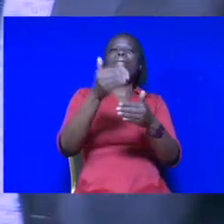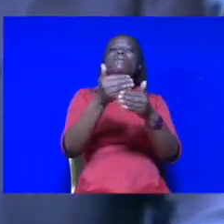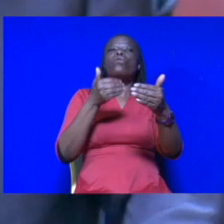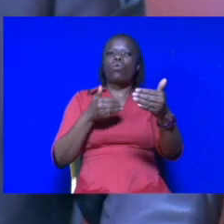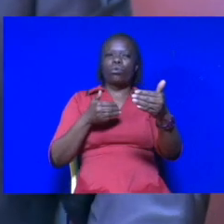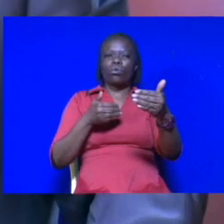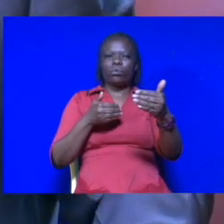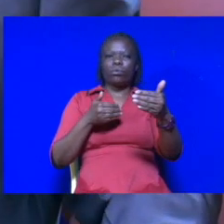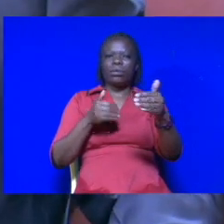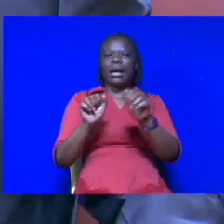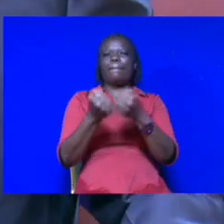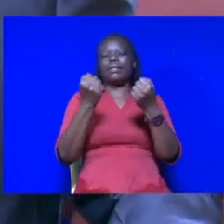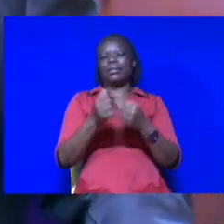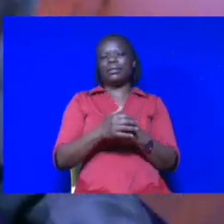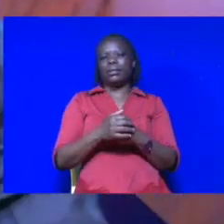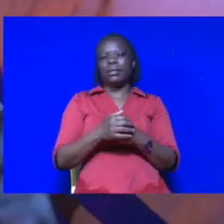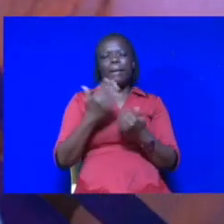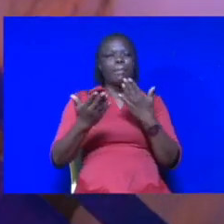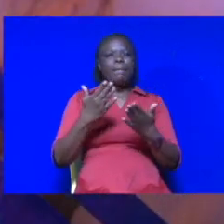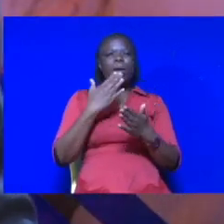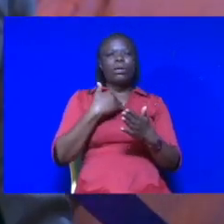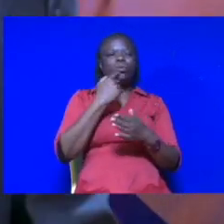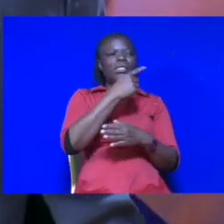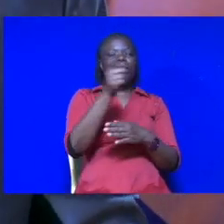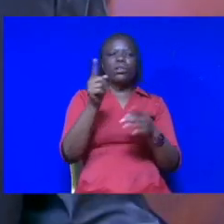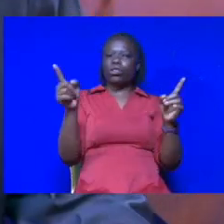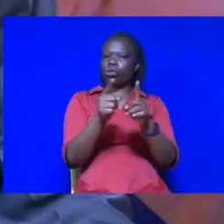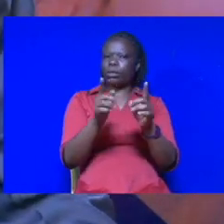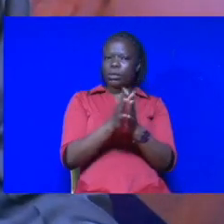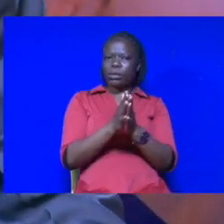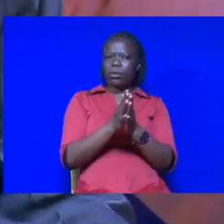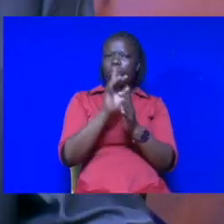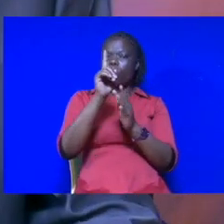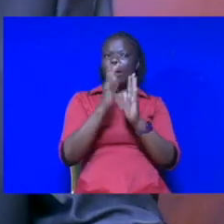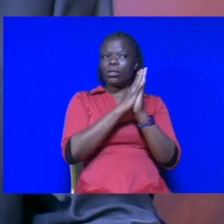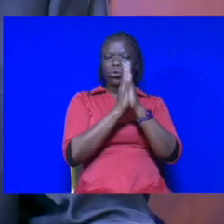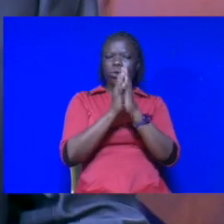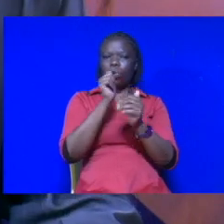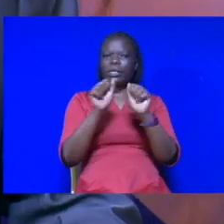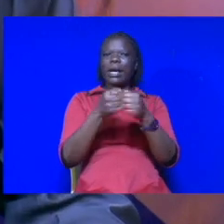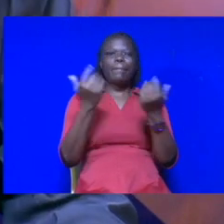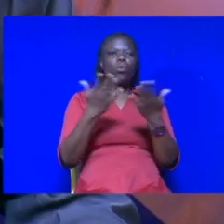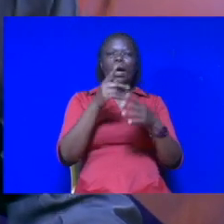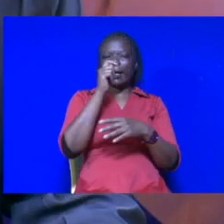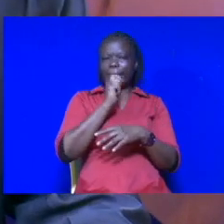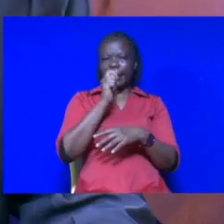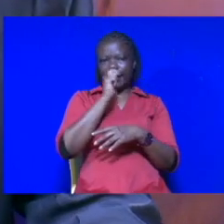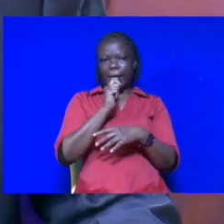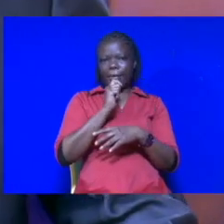kabla. Labda nikuambie kwa ufupi. kisa kimoja kilitokea kule Tanzania.